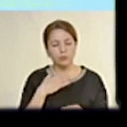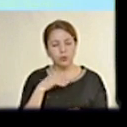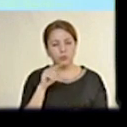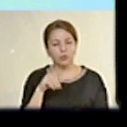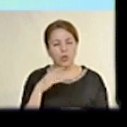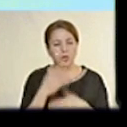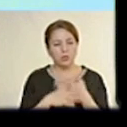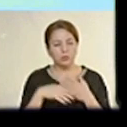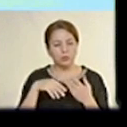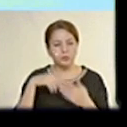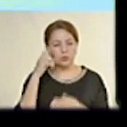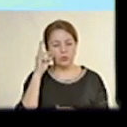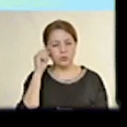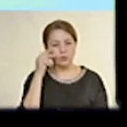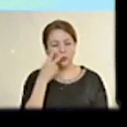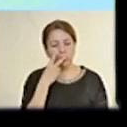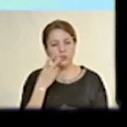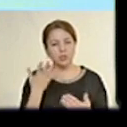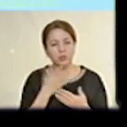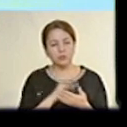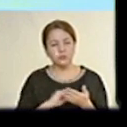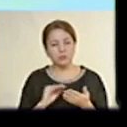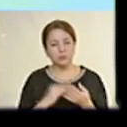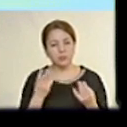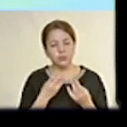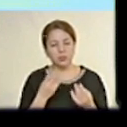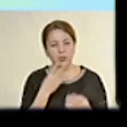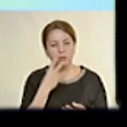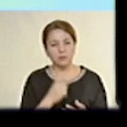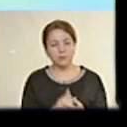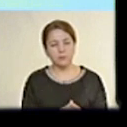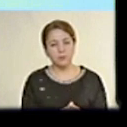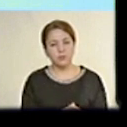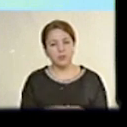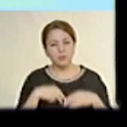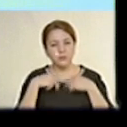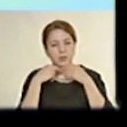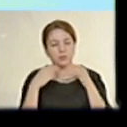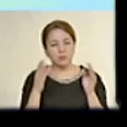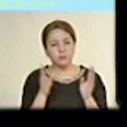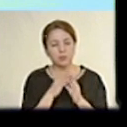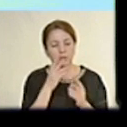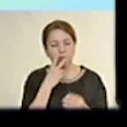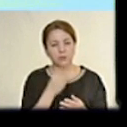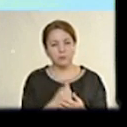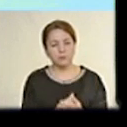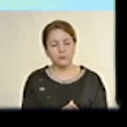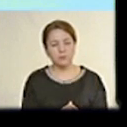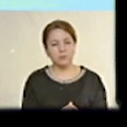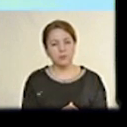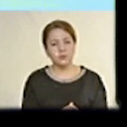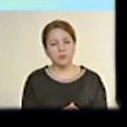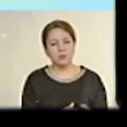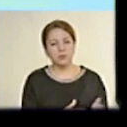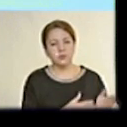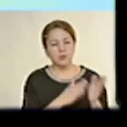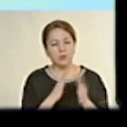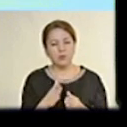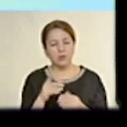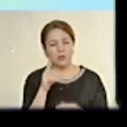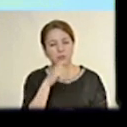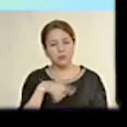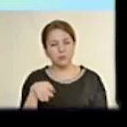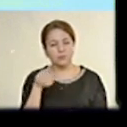son ko'rinishda qanday tasvirlab olishimiz kerak ekan. Endi diqqat bilan e'tibor qiling. Keyingi shaklimiz